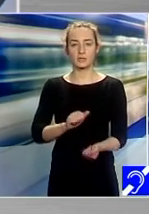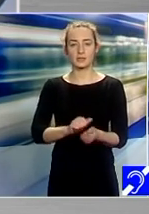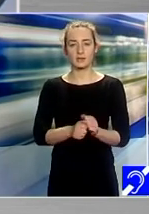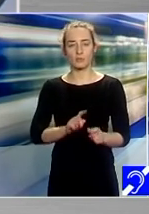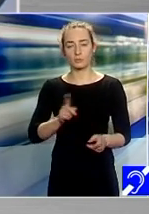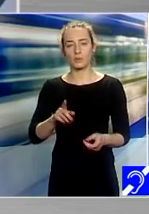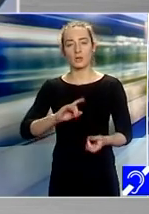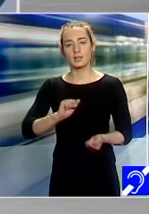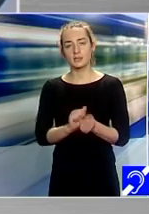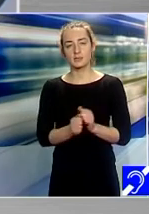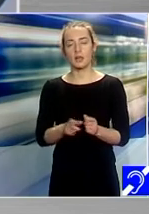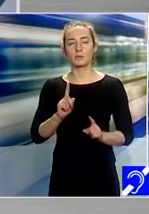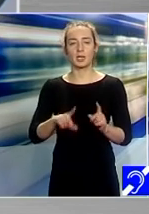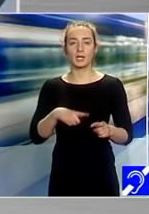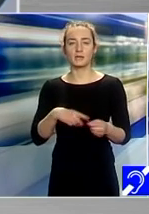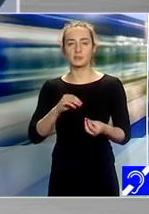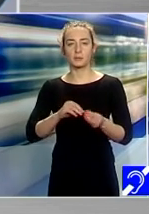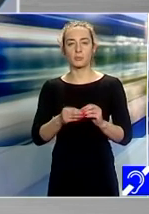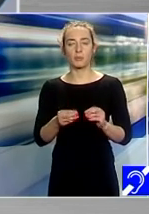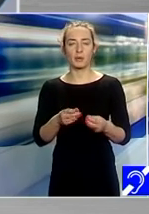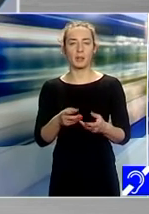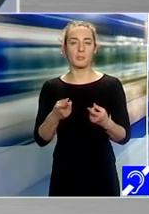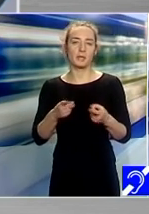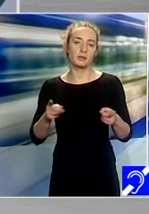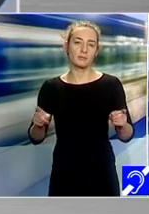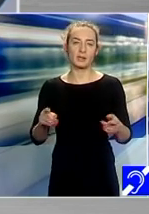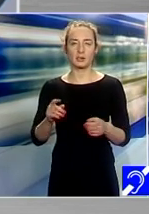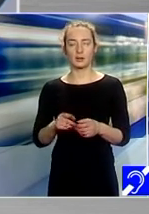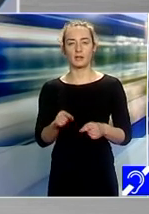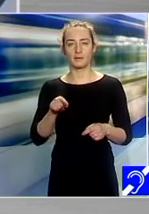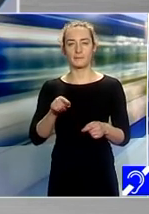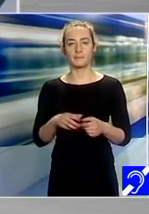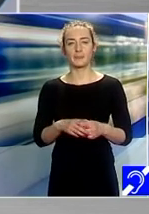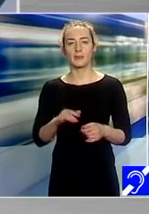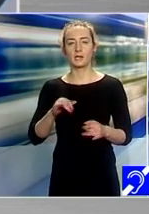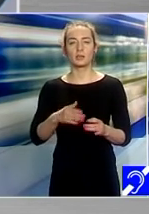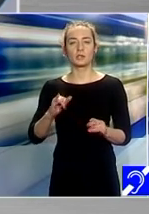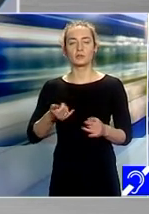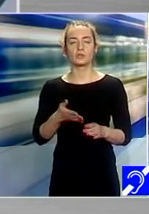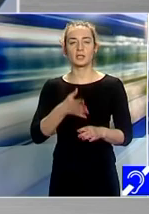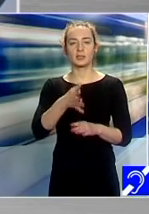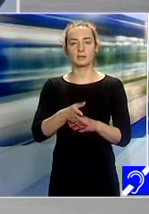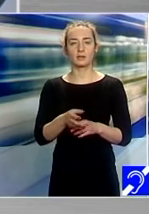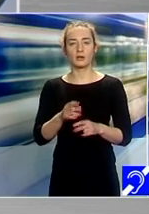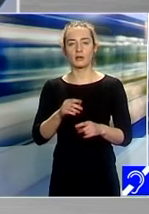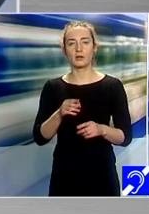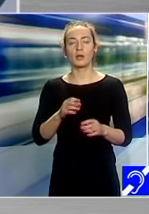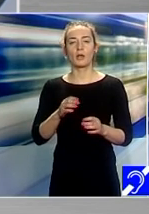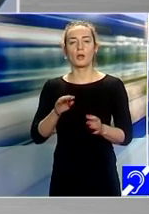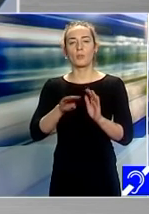anomalii, deci la care se depistează urme de sânge, să spunem, în scaun, intră într-un program special de studiu, în